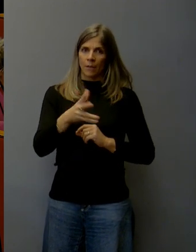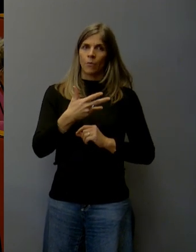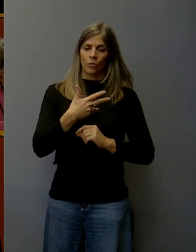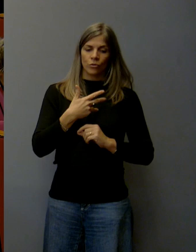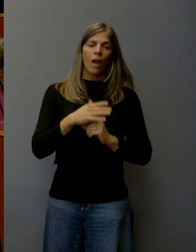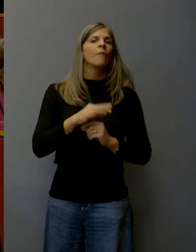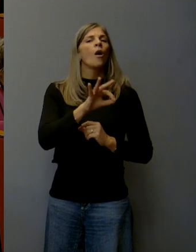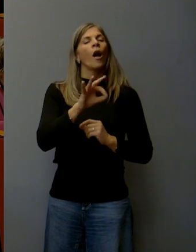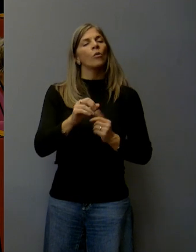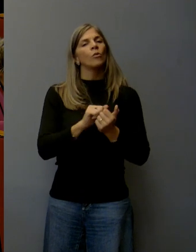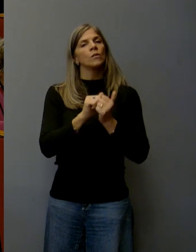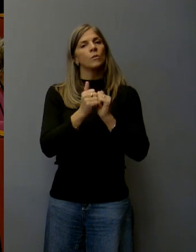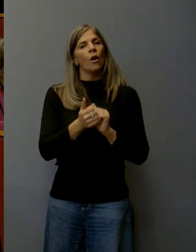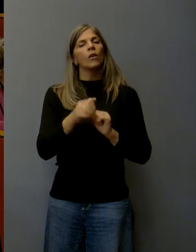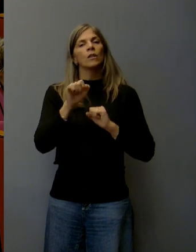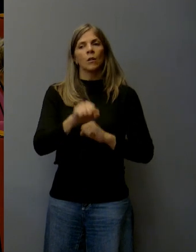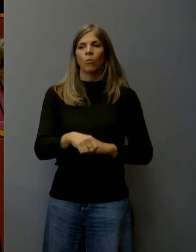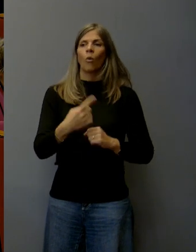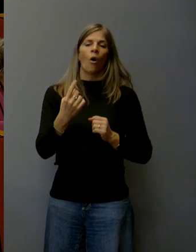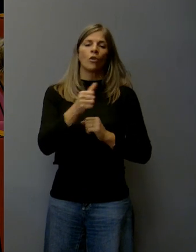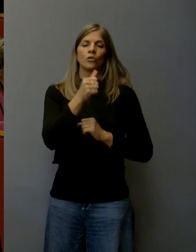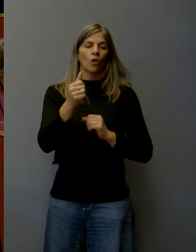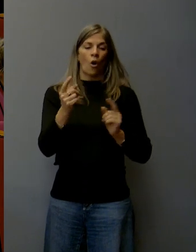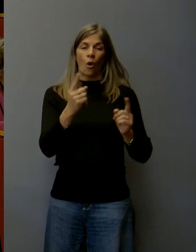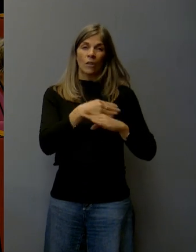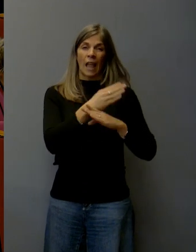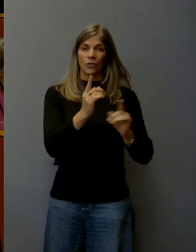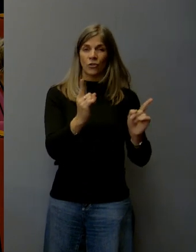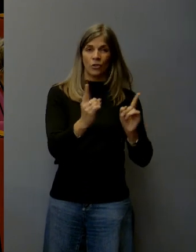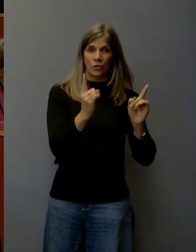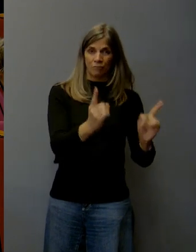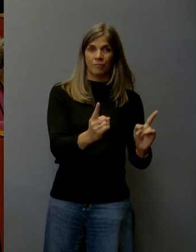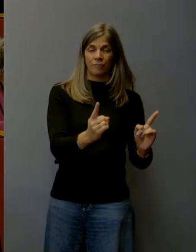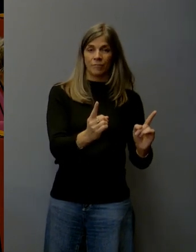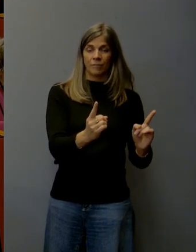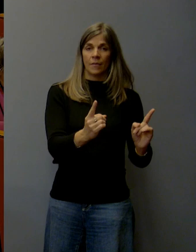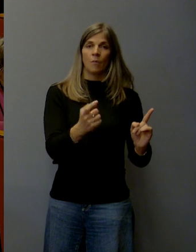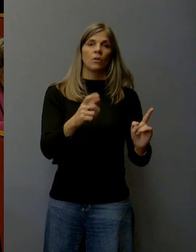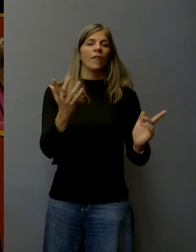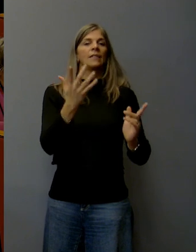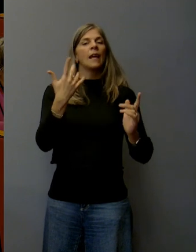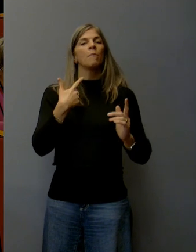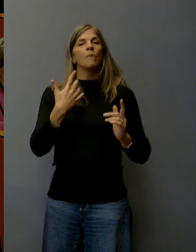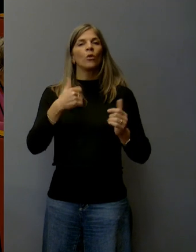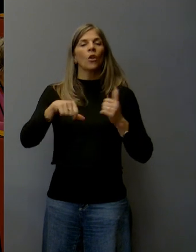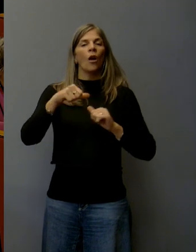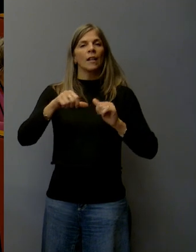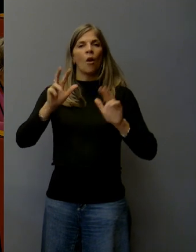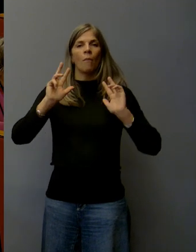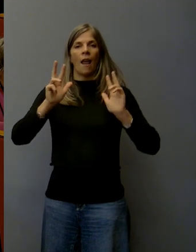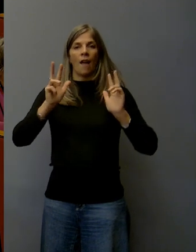alcuni sport praticati in alcuni momenti dell'anno perché è più facile che i tornei di pallavolo